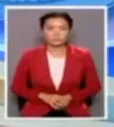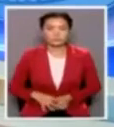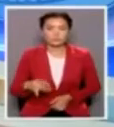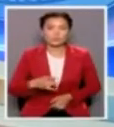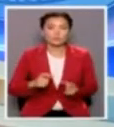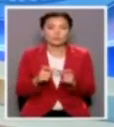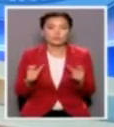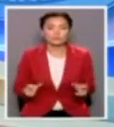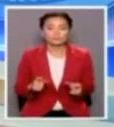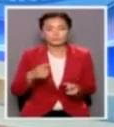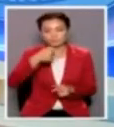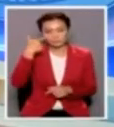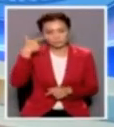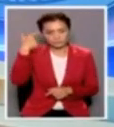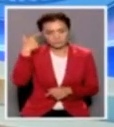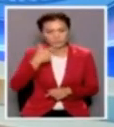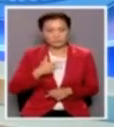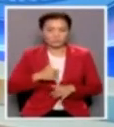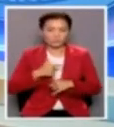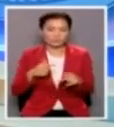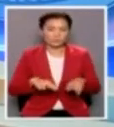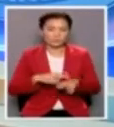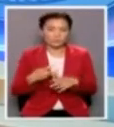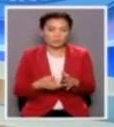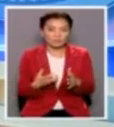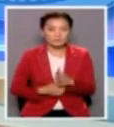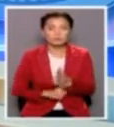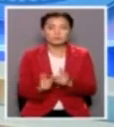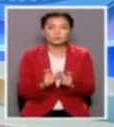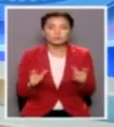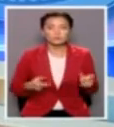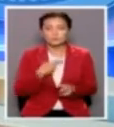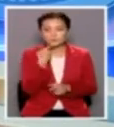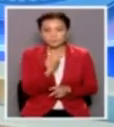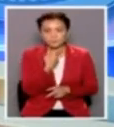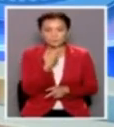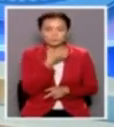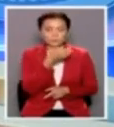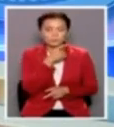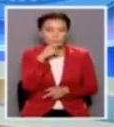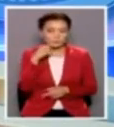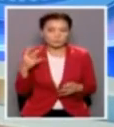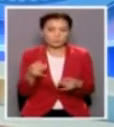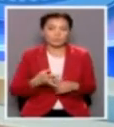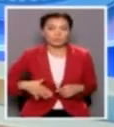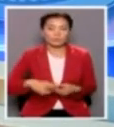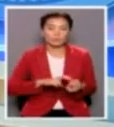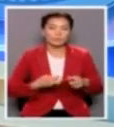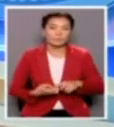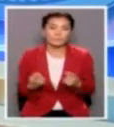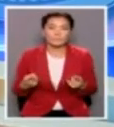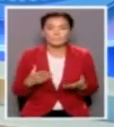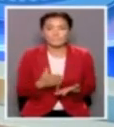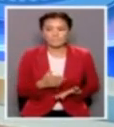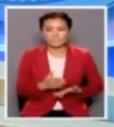Өңір мектептеріне білікті педагогтар жетіспейді. Әсіресе бастауыш сыныппен орыс тілі мұғалімдер аса қажет. Аудандарда да бұл мәселе